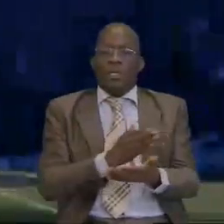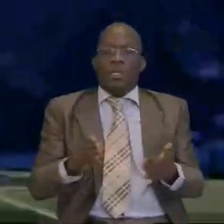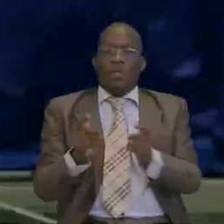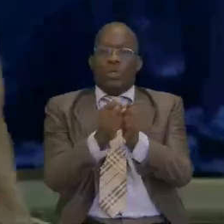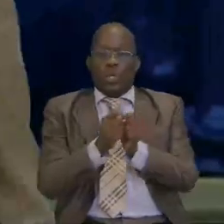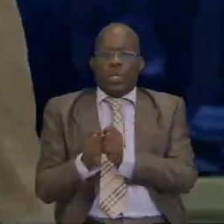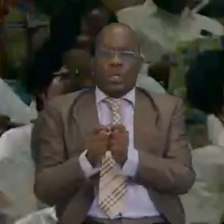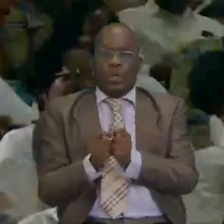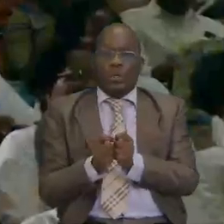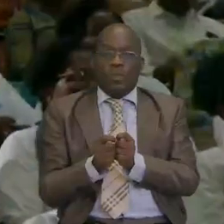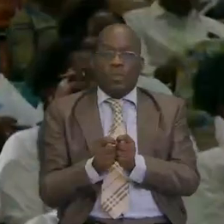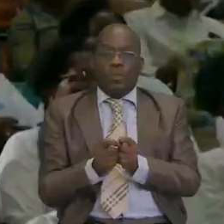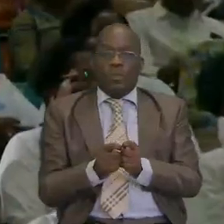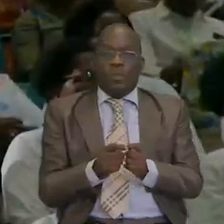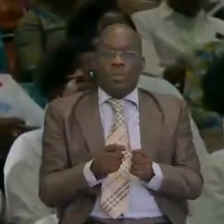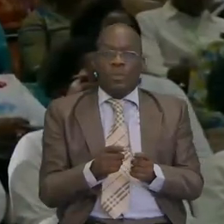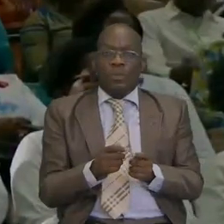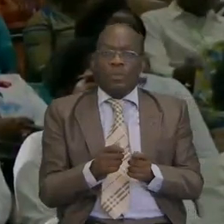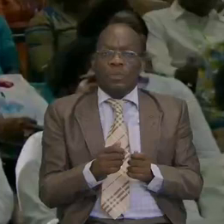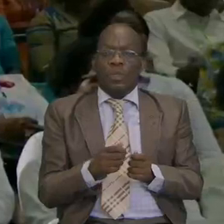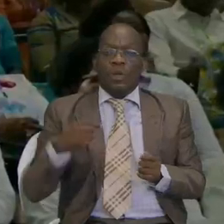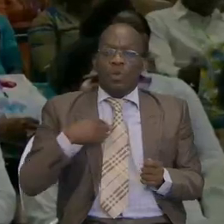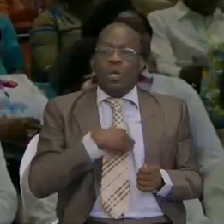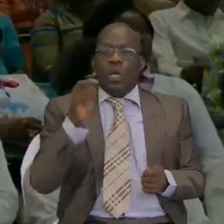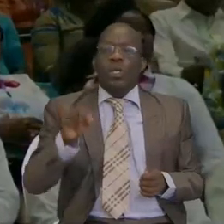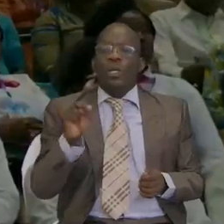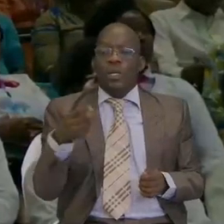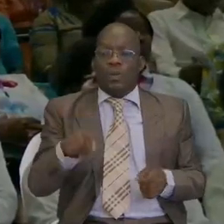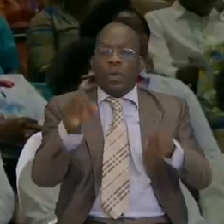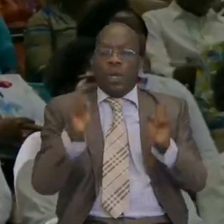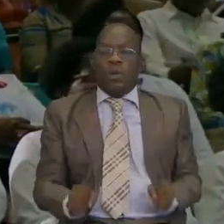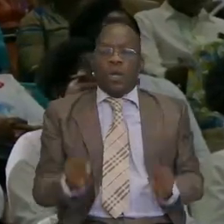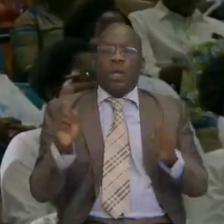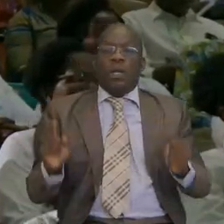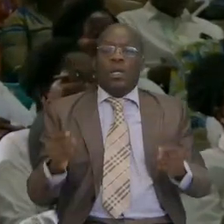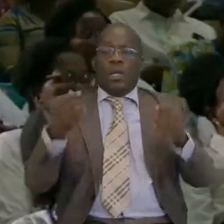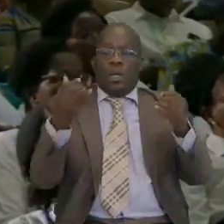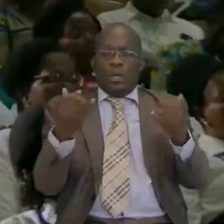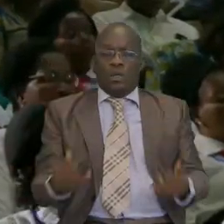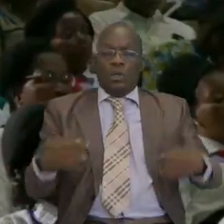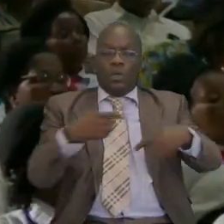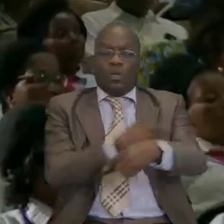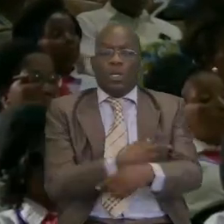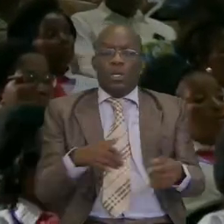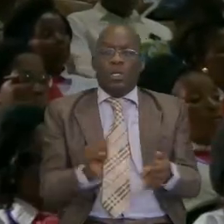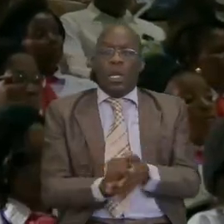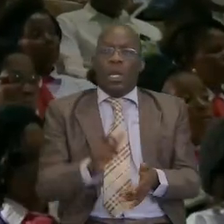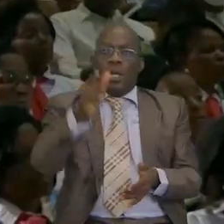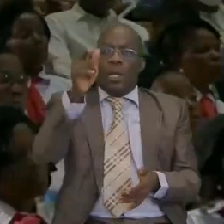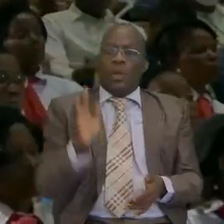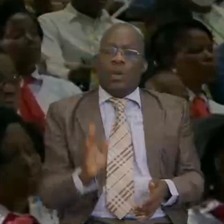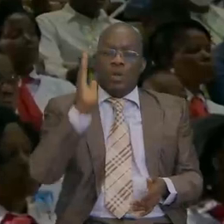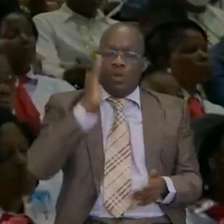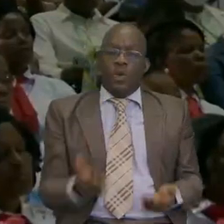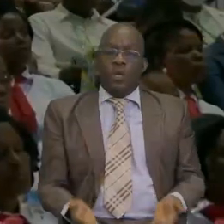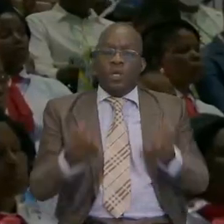là-bas. Nous avons besoin de la puissance aujourd'hui pour que Dieu suscite des gens dans